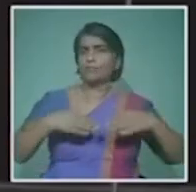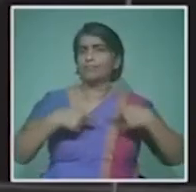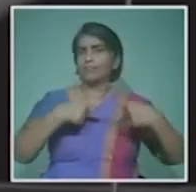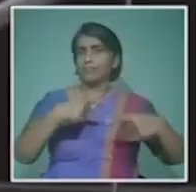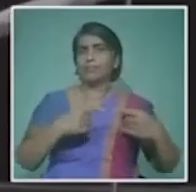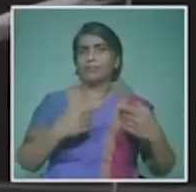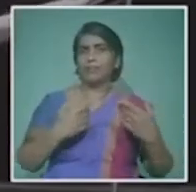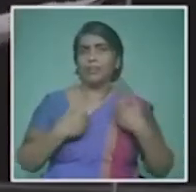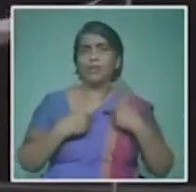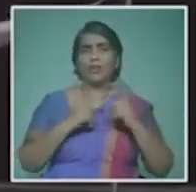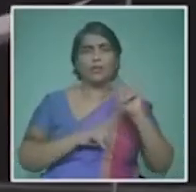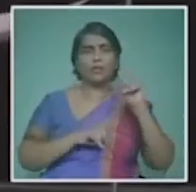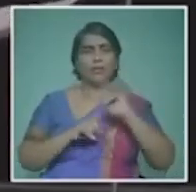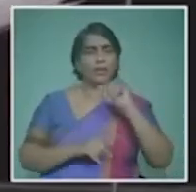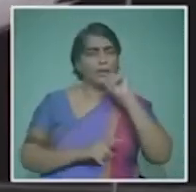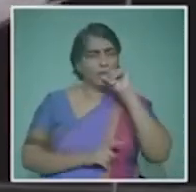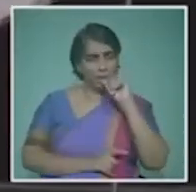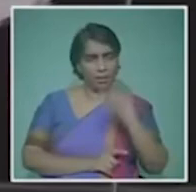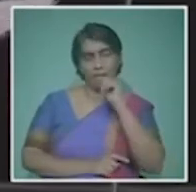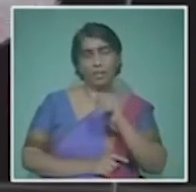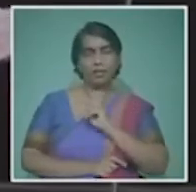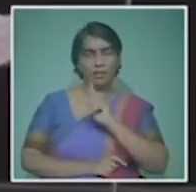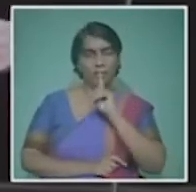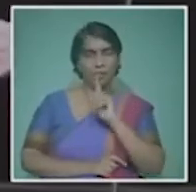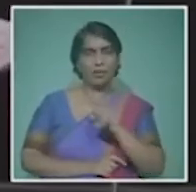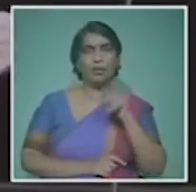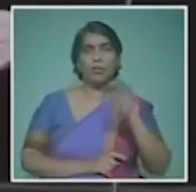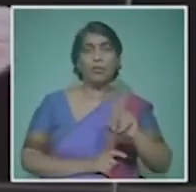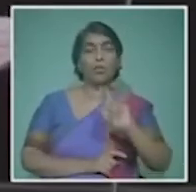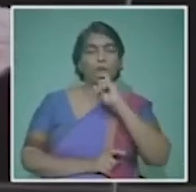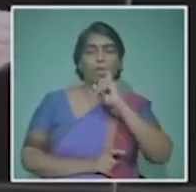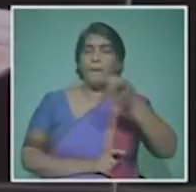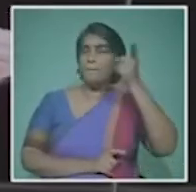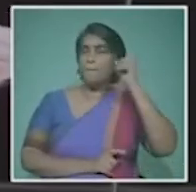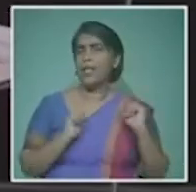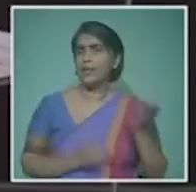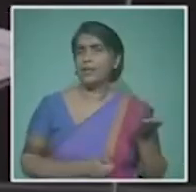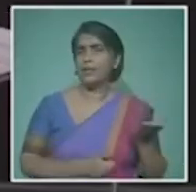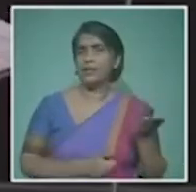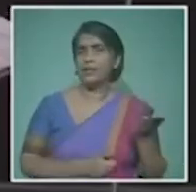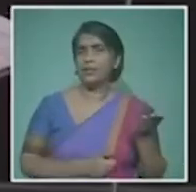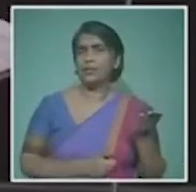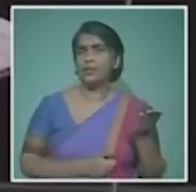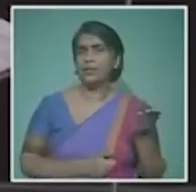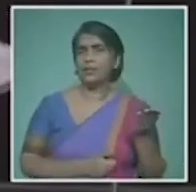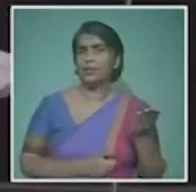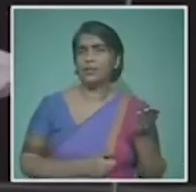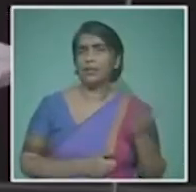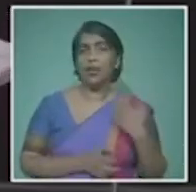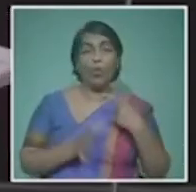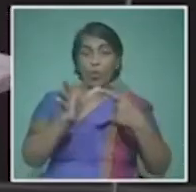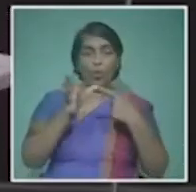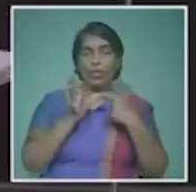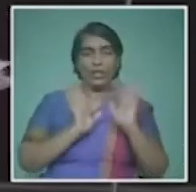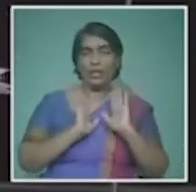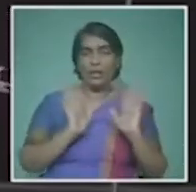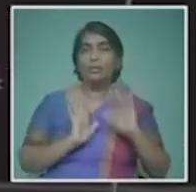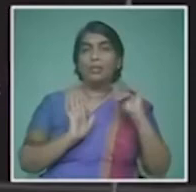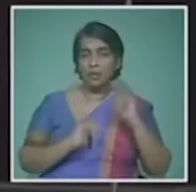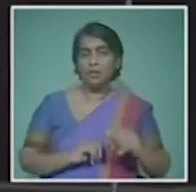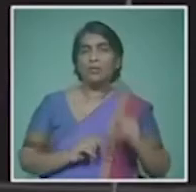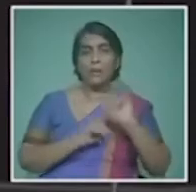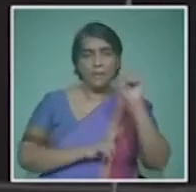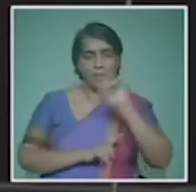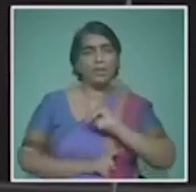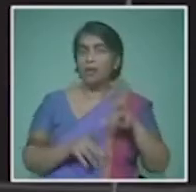තියෙනවා. මම මේ සභාවේ අවංකව උත්තරයක් දෙන්න ඕනේ. මේ නඩු පරක්කු වෙන්නේ ඇයි? මට අවශ්‍ය උත්තරයක් නෙවෙයි ඒක. නමුත් මට මේ